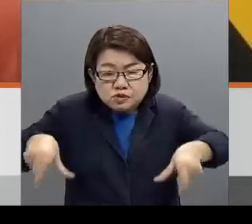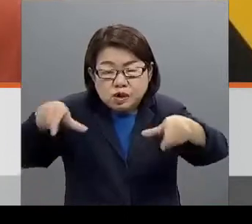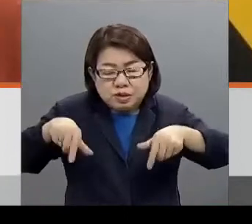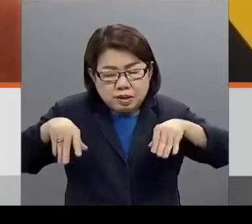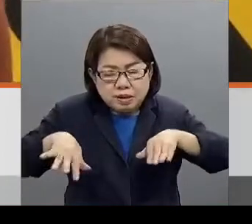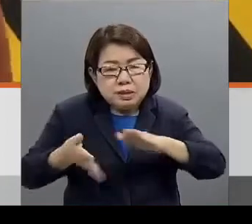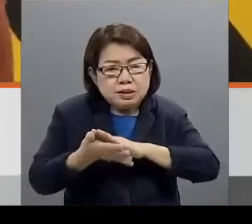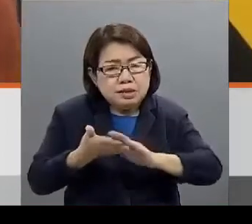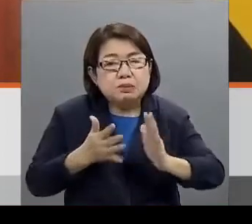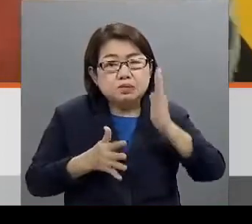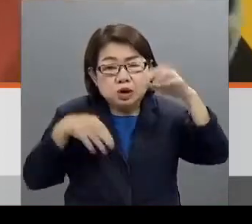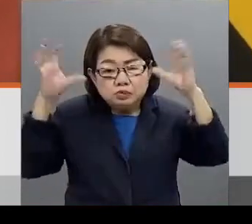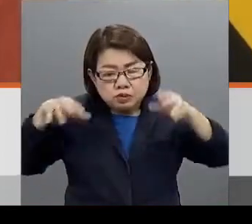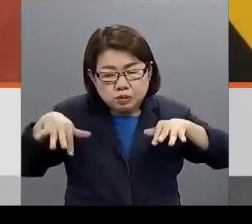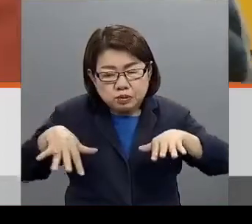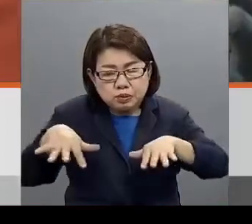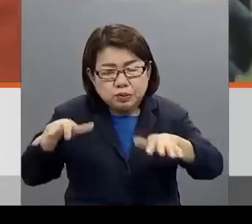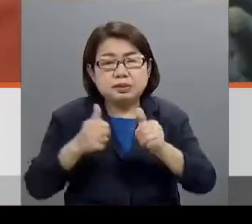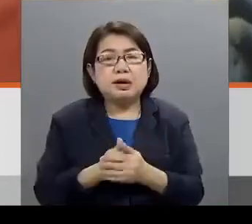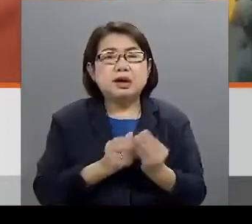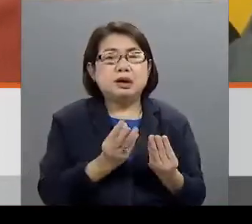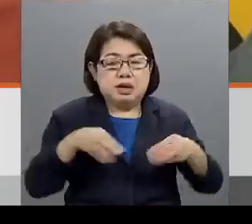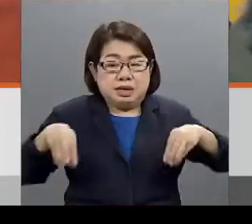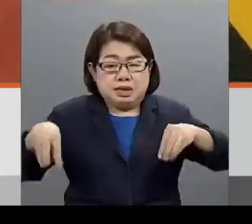และเมื่อเฉพาะการขุดลอกร่องน้ำจิตอาสายังช่วยกันปลูกต้นไม้ยังต้นนางพญาเสือโคร่งต้นนี้นอกจากจะสร้างความชุ่มชื้นให้กับป่าและสร้างความสวยงามให้กับถนนสายนี้ด้วยความสะอาดถนนให้สะอาดทำความสะอาดตารางระบายน้ำให้ให้มีให้สะอาดนะครับน้ำจะได้ไหลสะดวกแล้วก็Googleไม้ให้มีสีสันนะครับให้ใจไปป่าวเนี่ยมันไม่ใช่มีเฉพาะสีเขียวอาจจะมีสีม่วงสีเหลืองสีแดงนะครับเพื่อจะได้อ้ะเค้าเรียกว่าไงเป็นถนนที่ที่ที่มามาๆเที่ยวมาออกกำลังกายนะครับจะได้สดชื่นนะครับเวลาฝนตกมาแต่ละครั้งเนี่ยโอกาสที่น้ำมันจะล้นออกจากรางมาในวันนี้มันมีสูงมากเนื่องจากว่าน้ำมันลงเร็วมากนะครับลงไปใบไม่พันมันก็ล้นออกไปอาจจะเกิดอุบัติเหตุกับนักปั่นจักรยานได้ง่ายที่สุดนะครับ